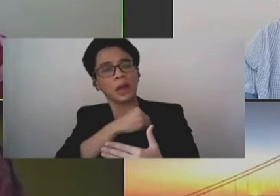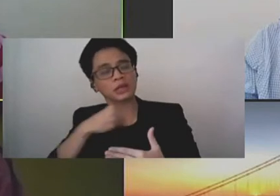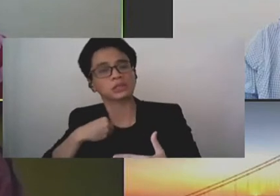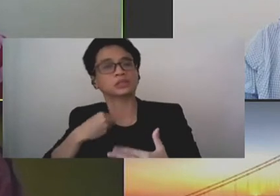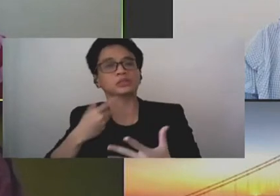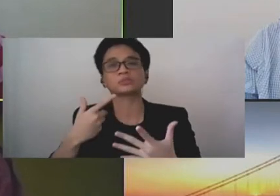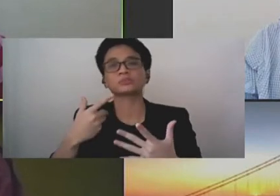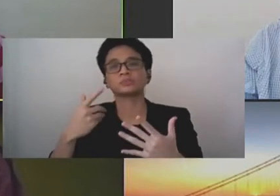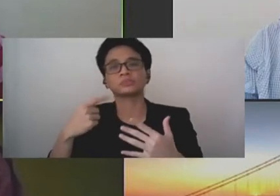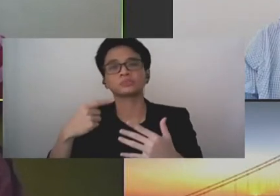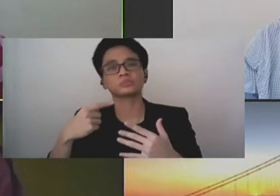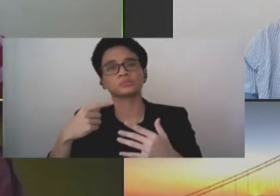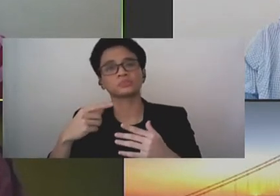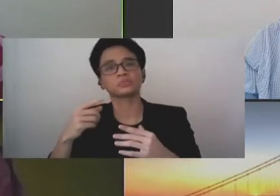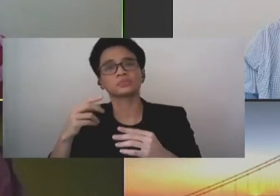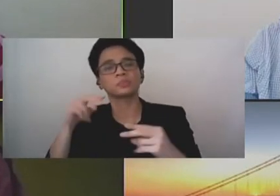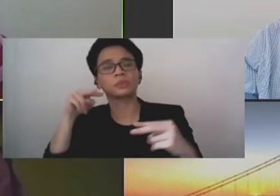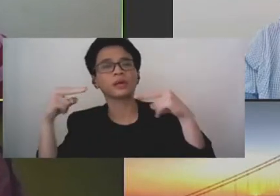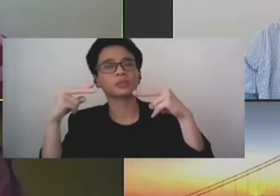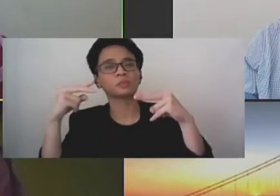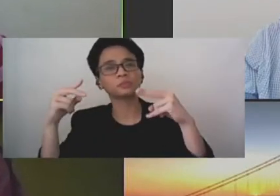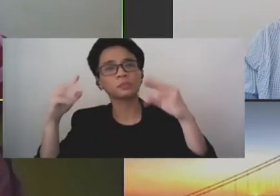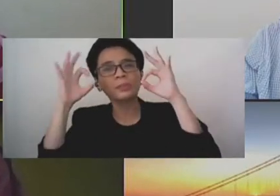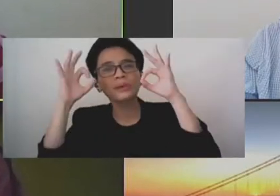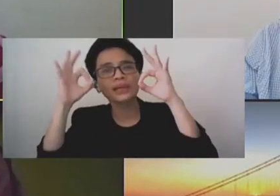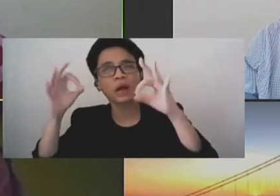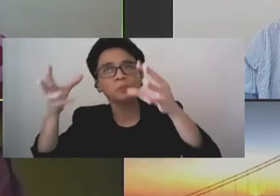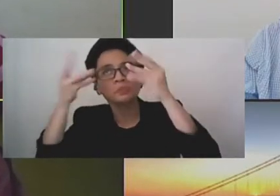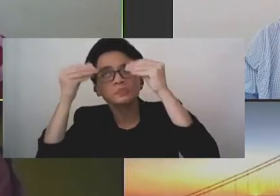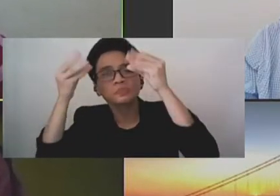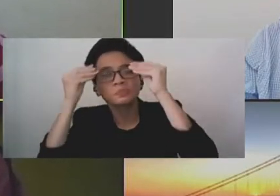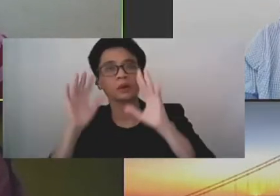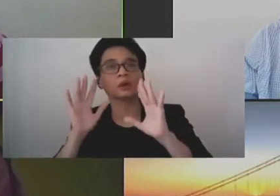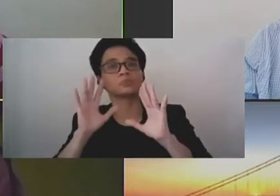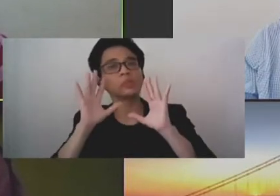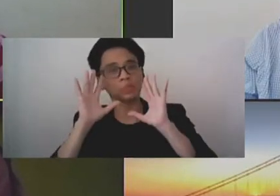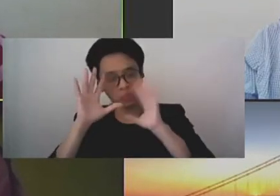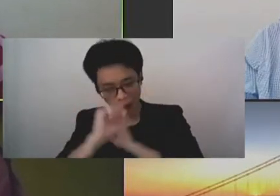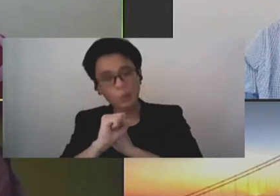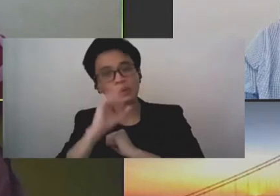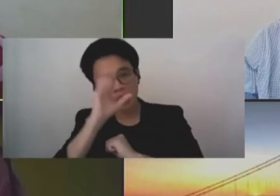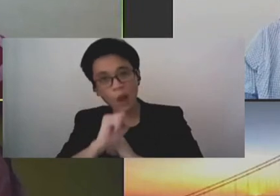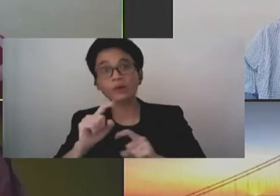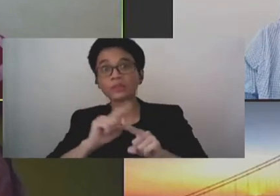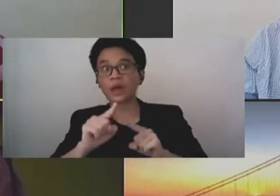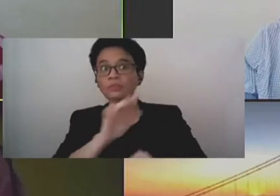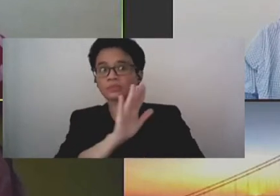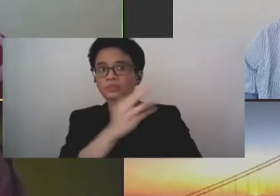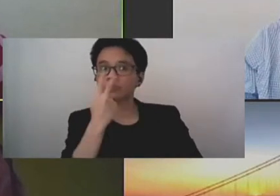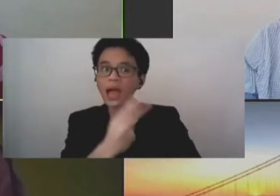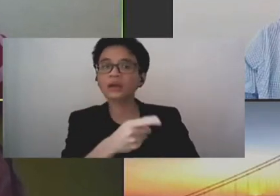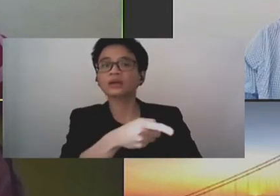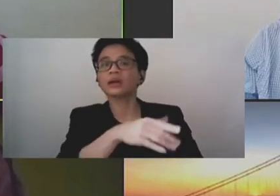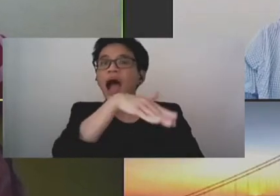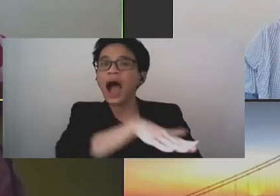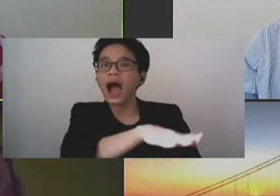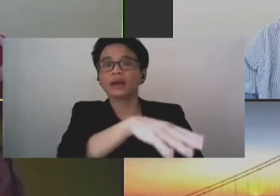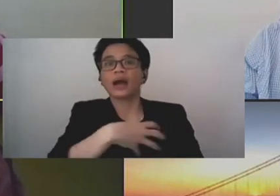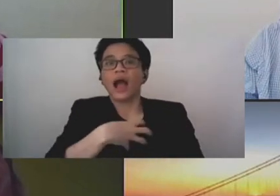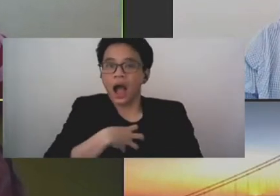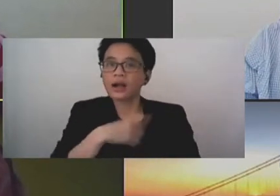saya bisa intelektual, tapi saya tidak menutup haknya. Jadi haknya adalah mendapatkan semua